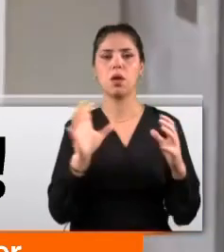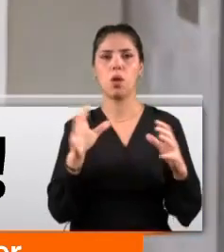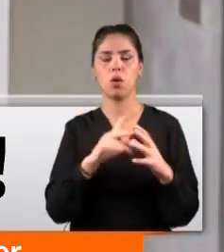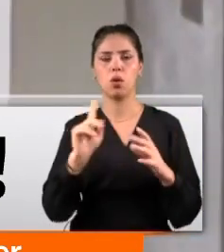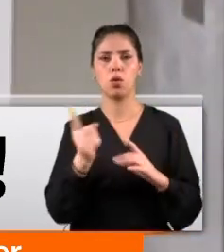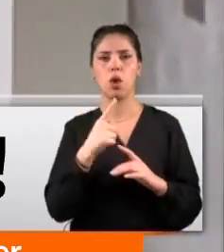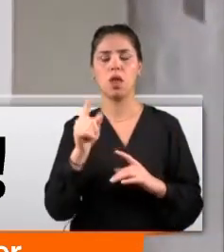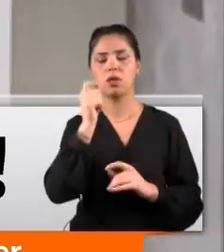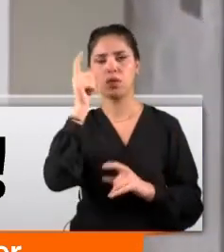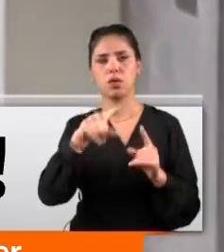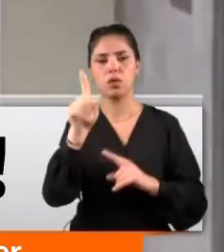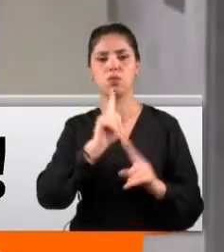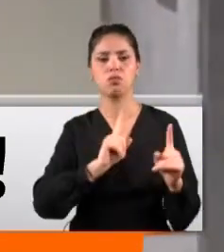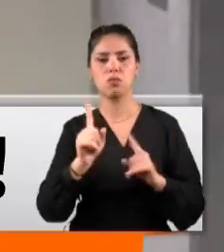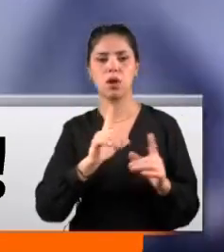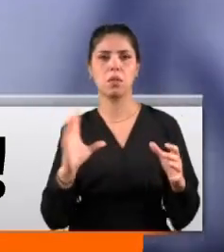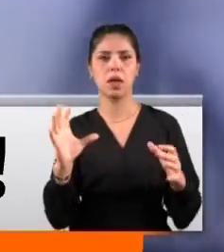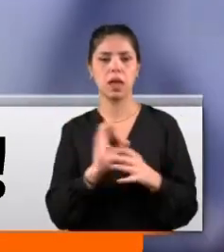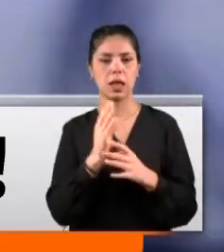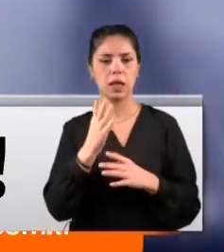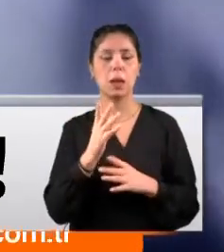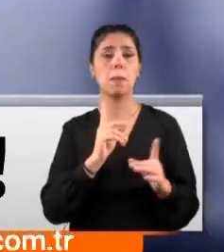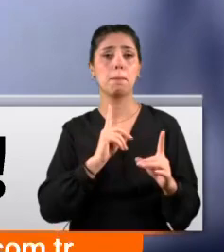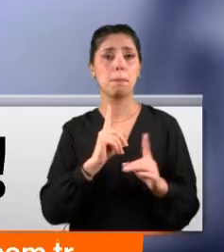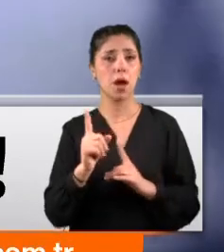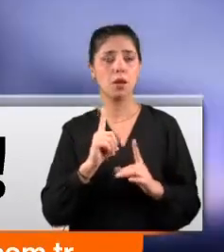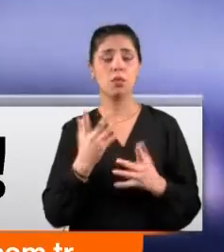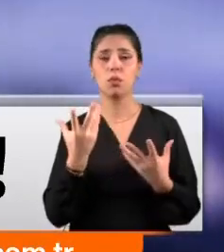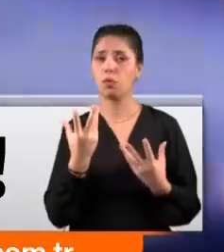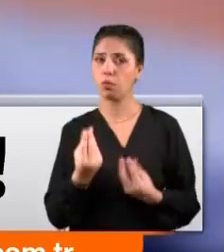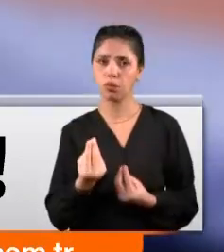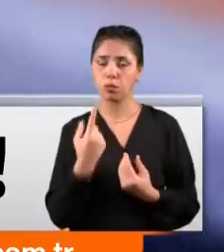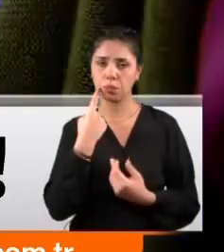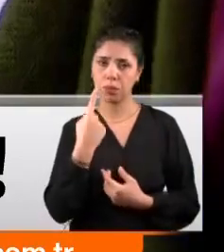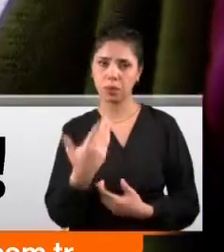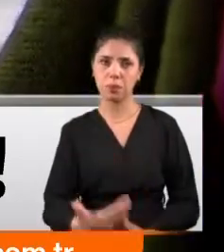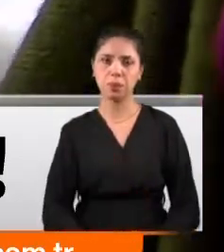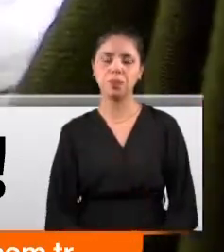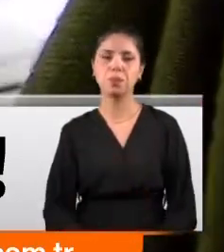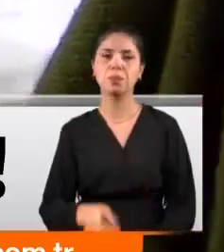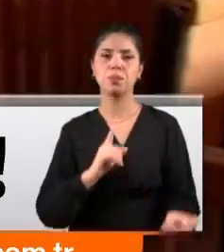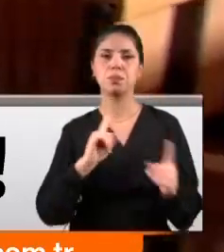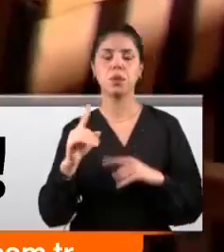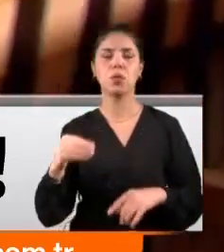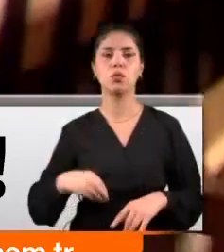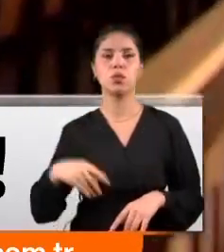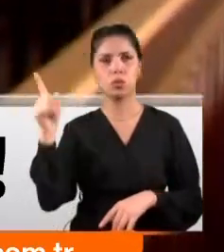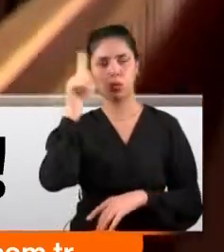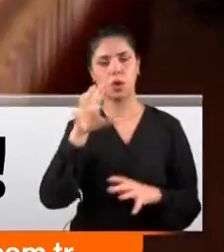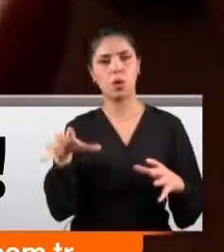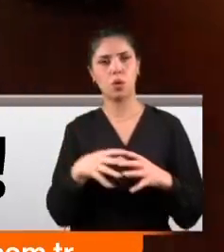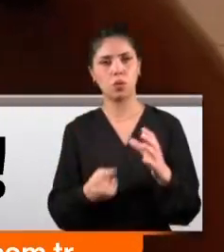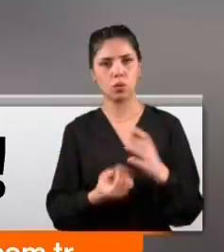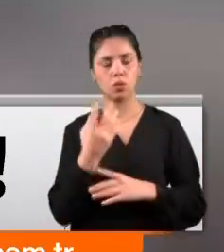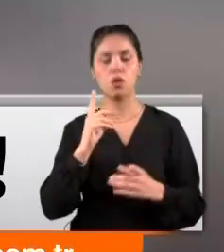ve üyelerinin yargılandığı davaya gelince... Direğe çarptım. Sonra dedim ki evimin direği. Mahkeme suç işlemek amacıyla örgüt